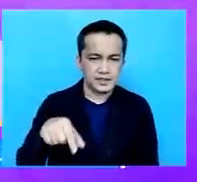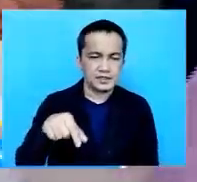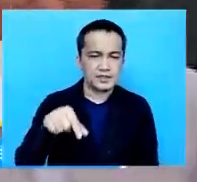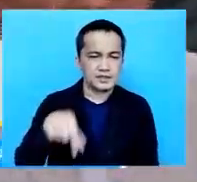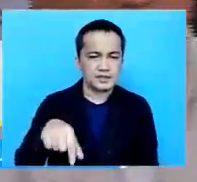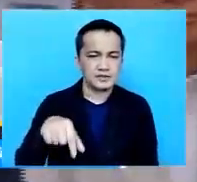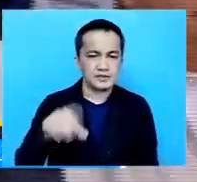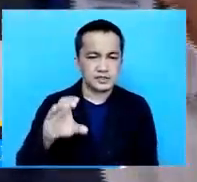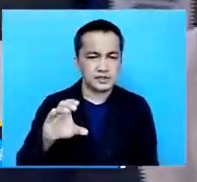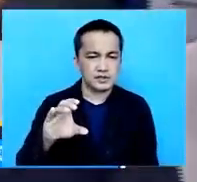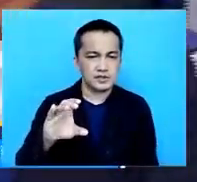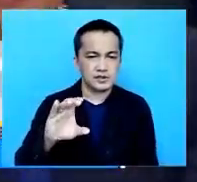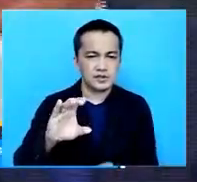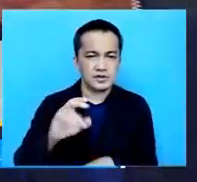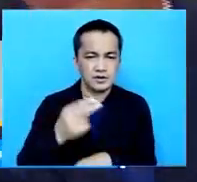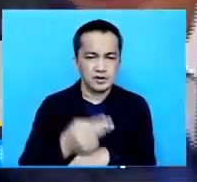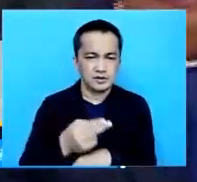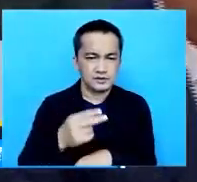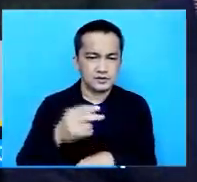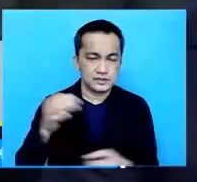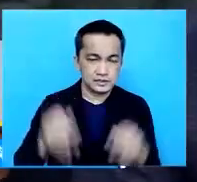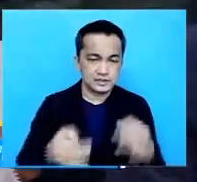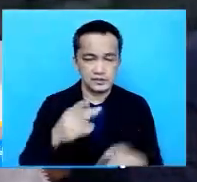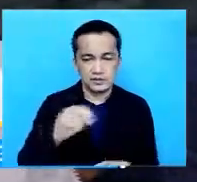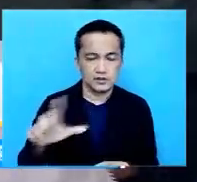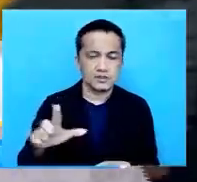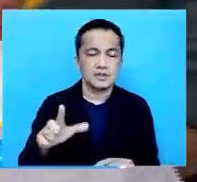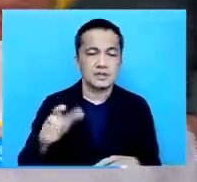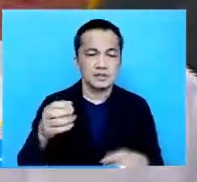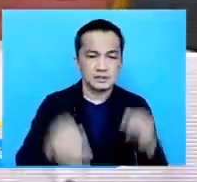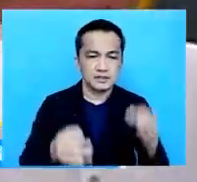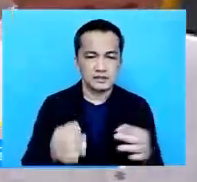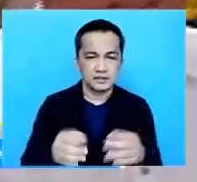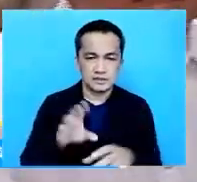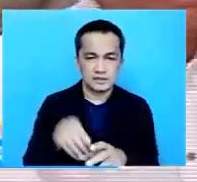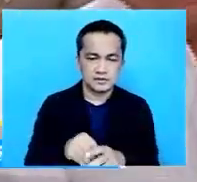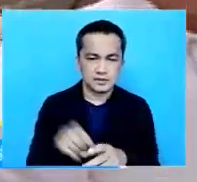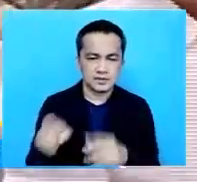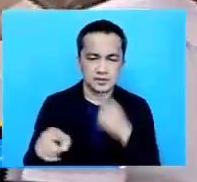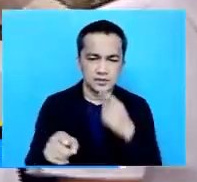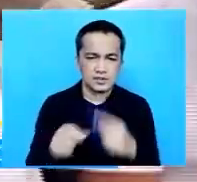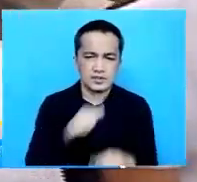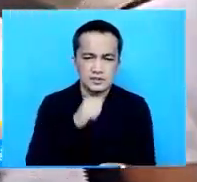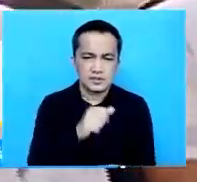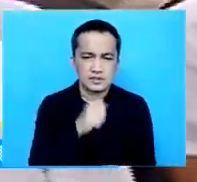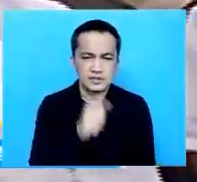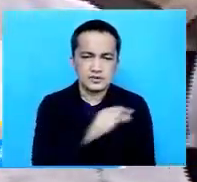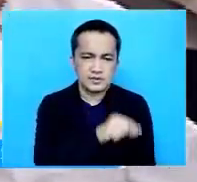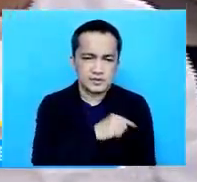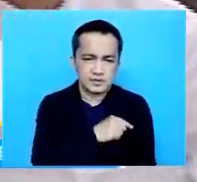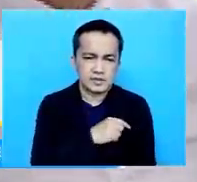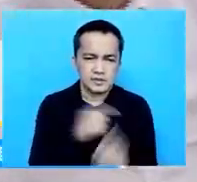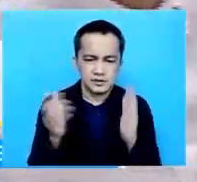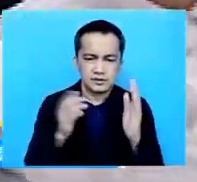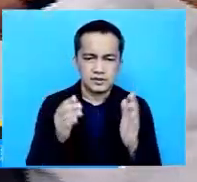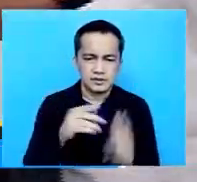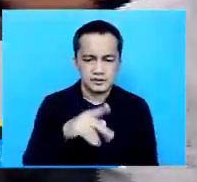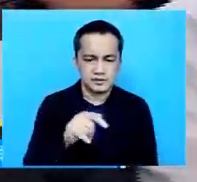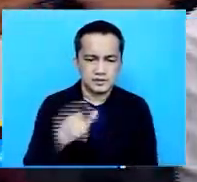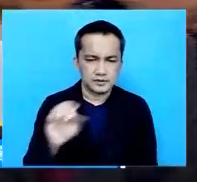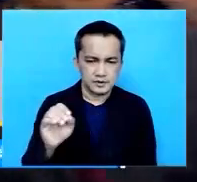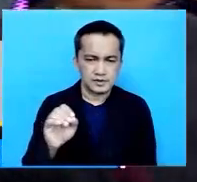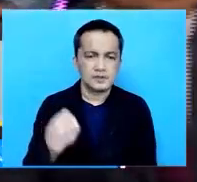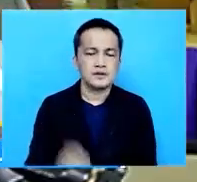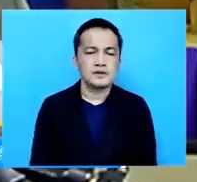Justice. Kabilang sa planong tulungan ng IBP, ang mga hindi kwalipikadong serbisyuan ng Public Attorney's Office. Yung